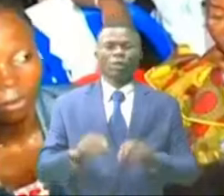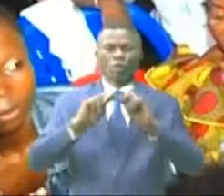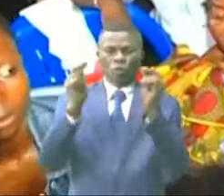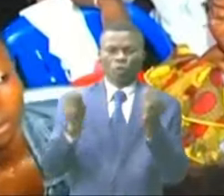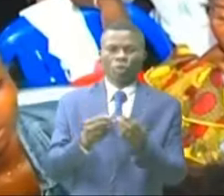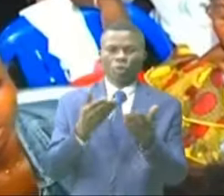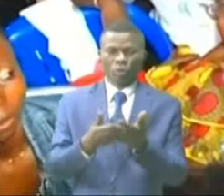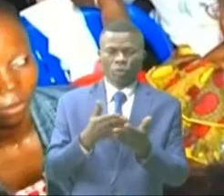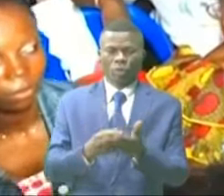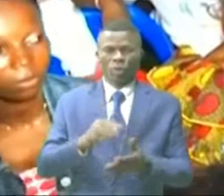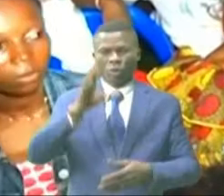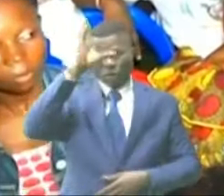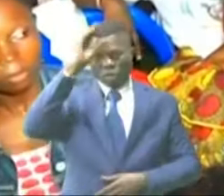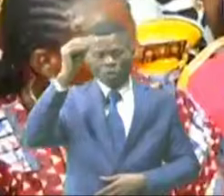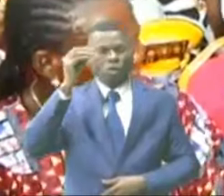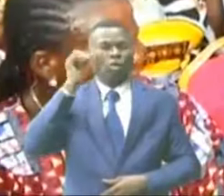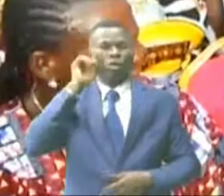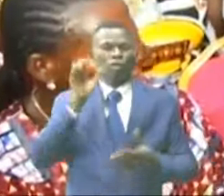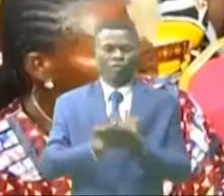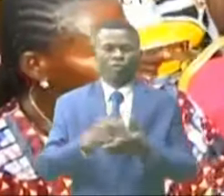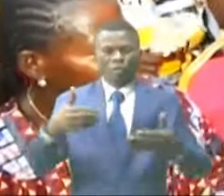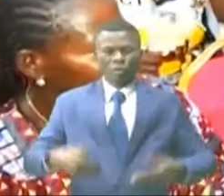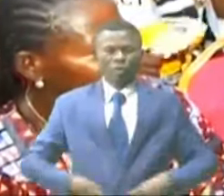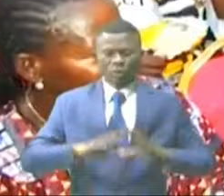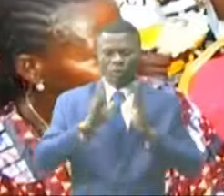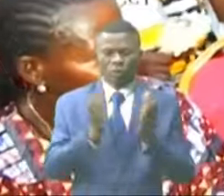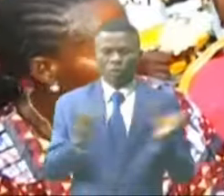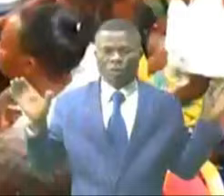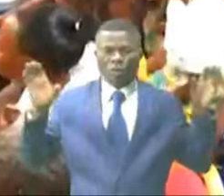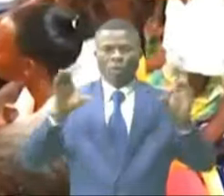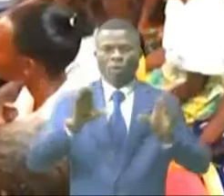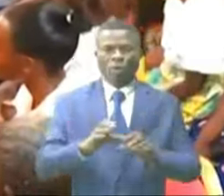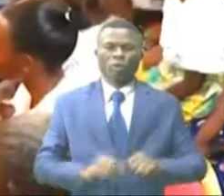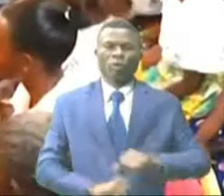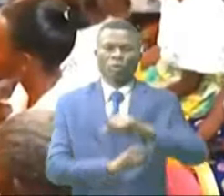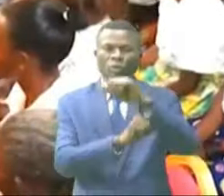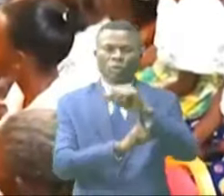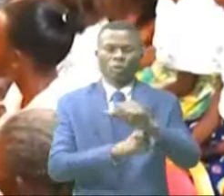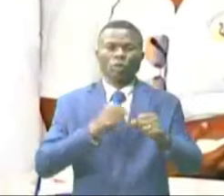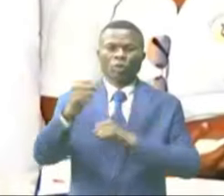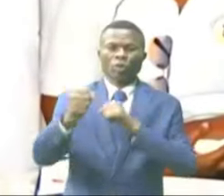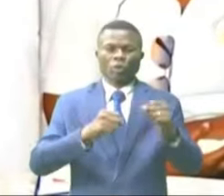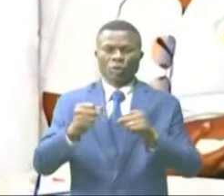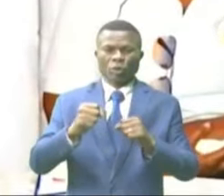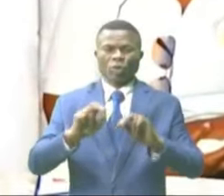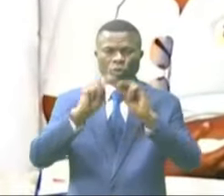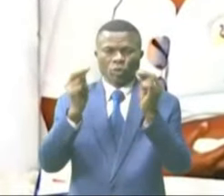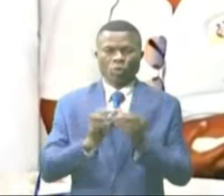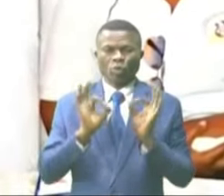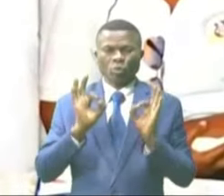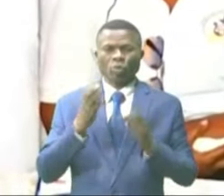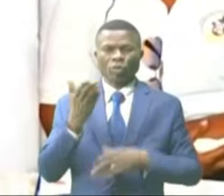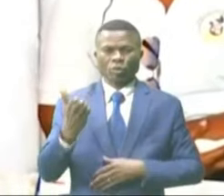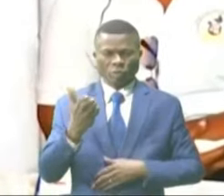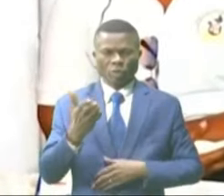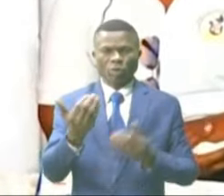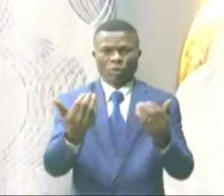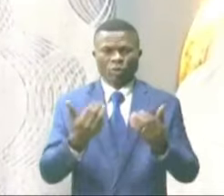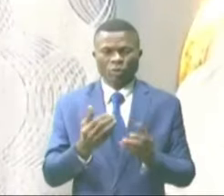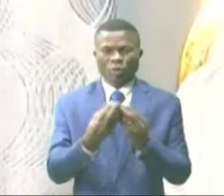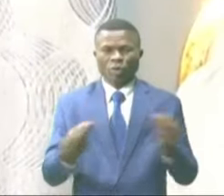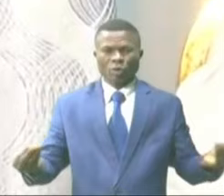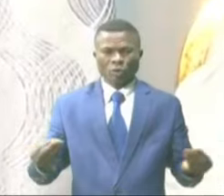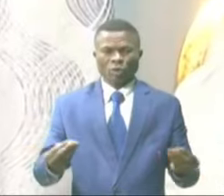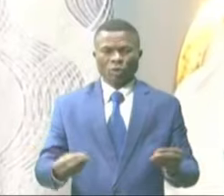structure. Hommes, femmes et jeunes, tous sont mobilisés pour accompagner le combat de cette nouvelle structure qui se veut une solution